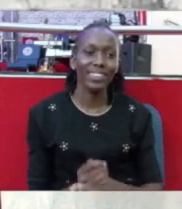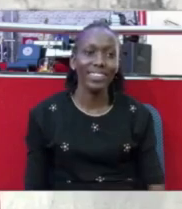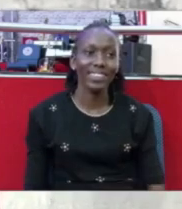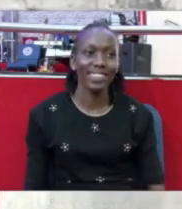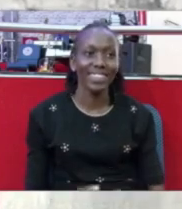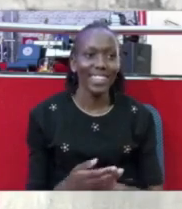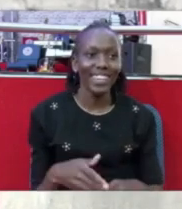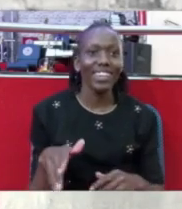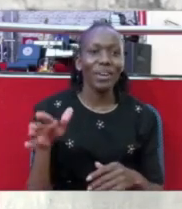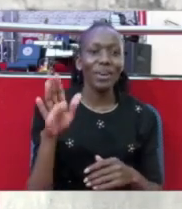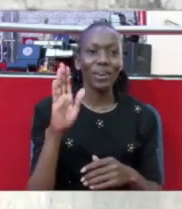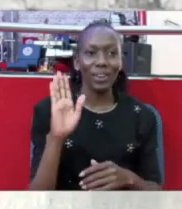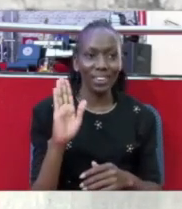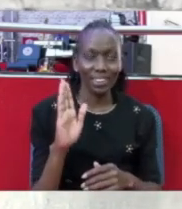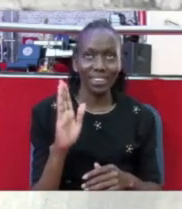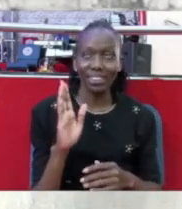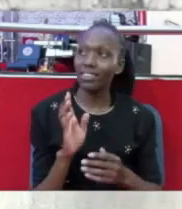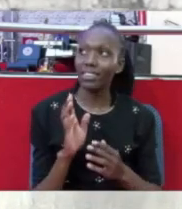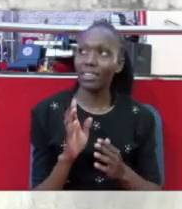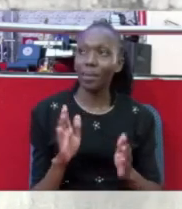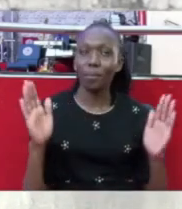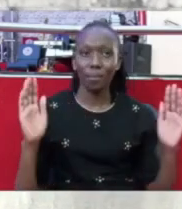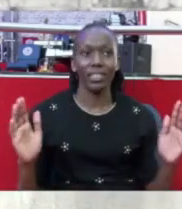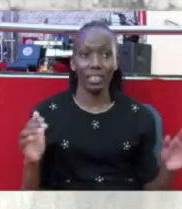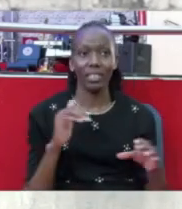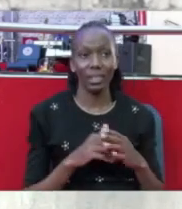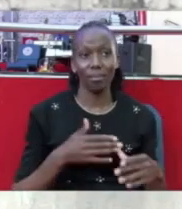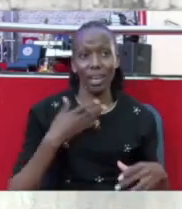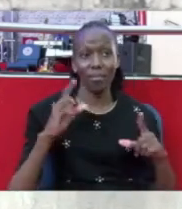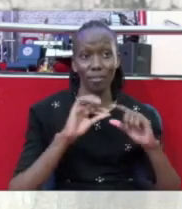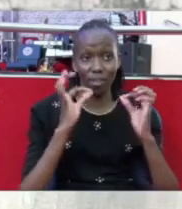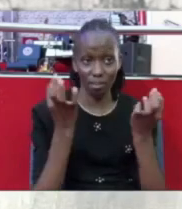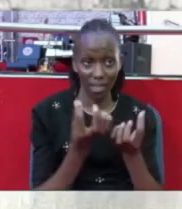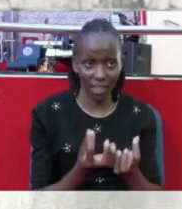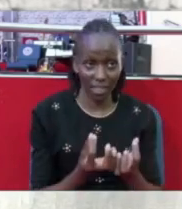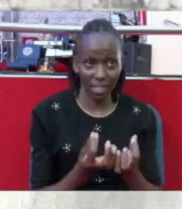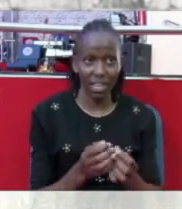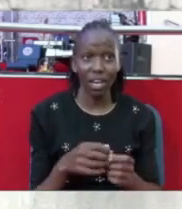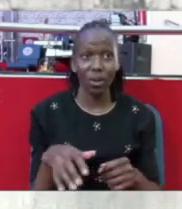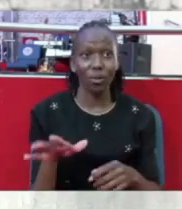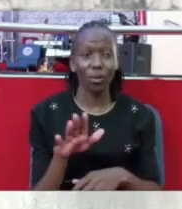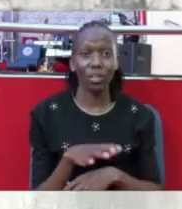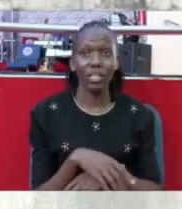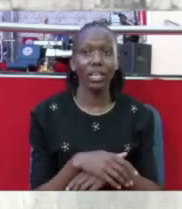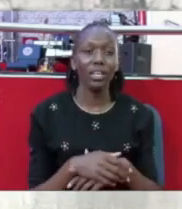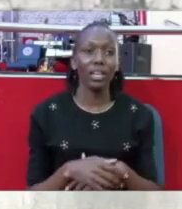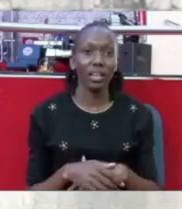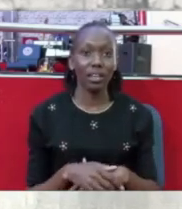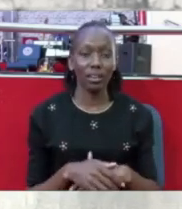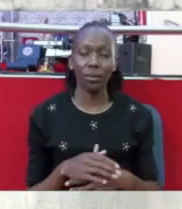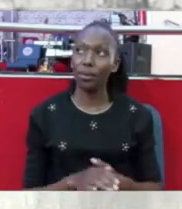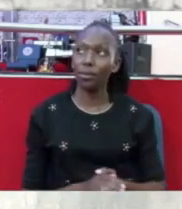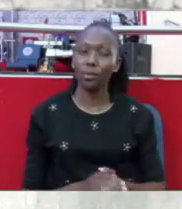my life. Na kwa sababu ameweka ukuu wake kwa familia yangu. And God is concerned about your reputation. Mungu anashughulika kuhusu